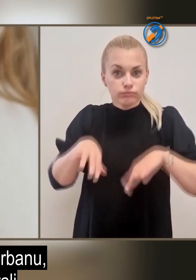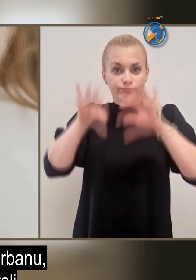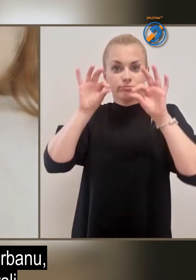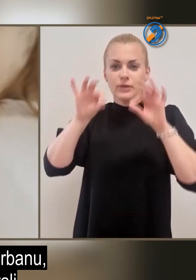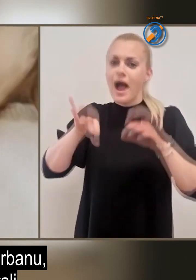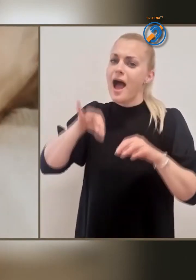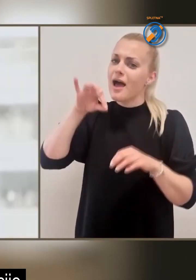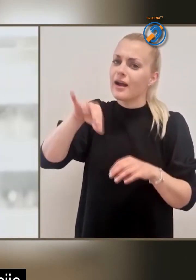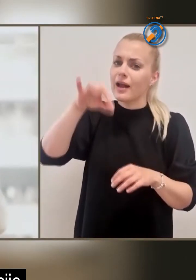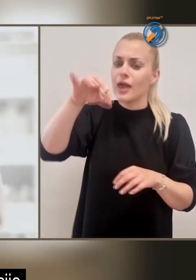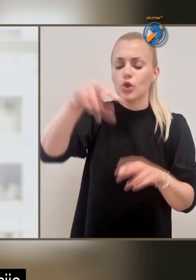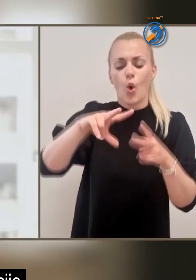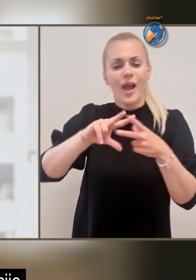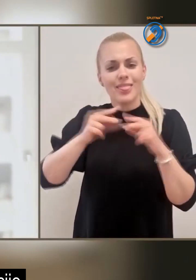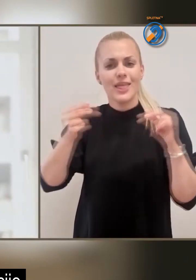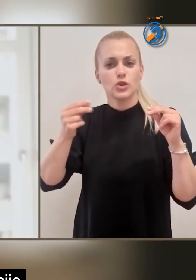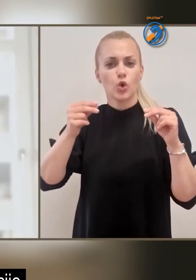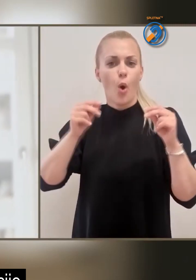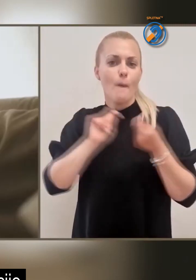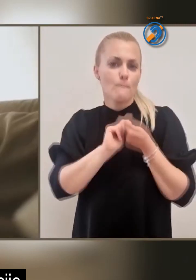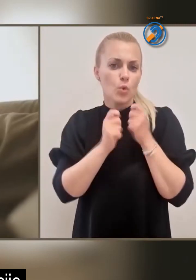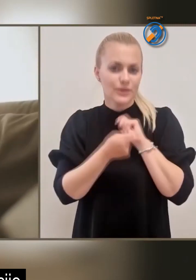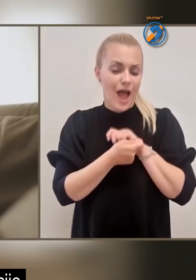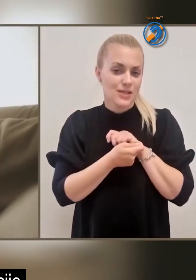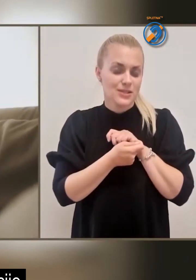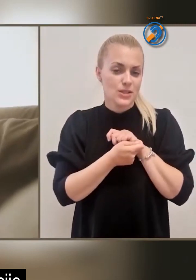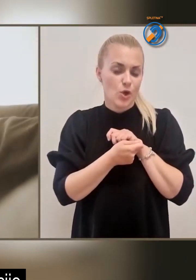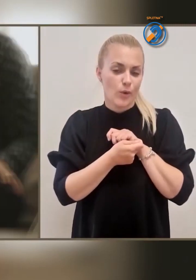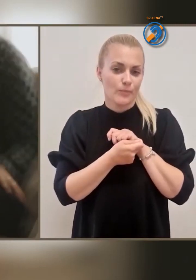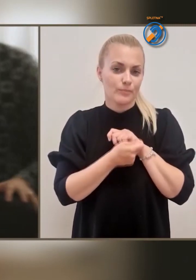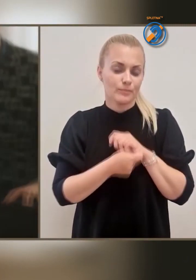so diagnosticirali redko genetsko mutacijo.